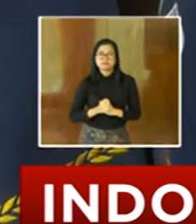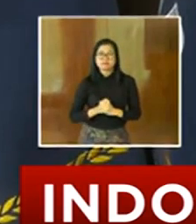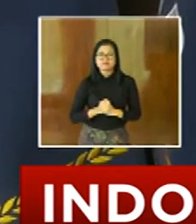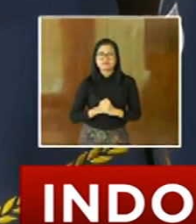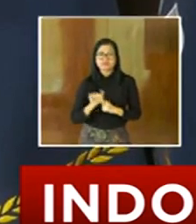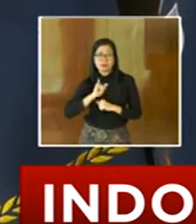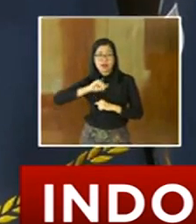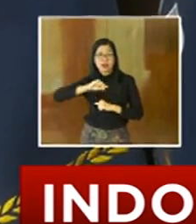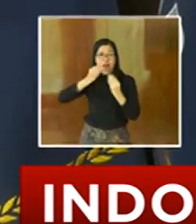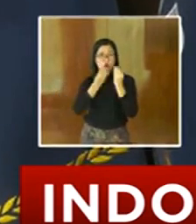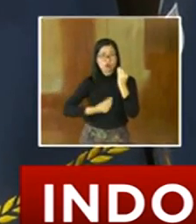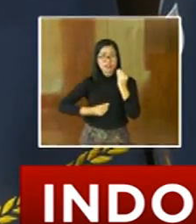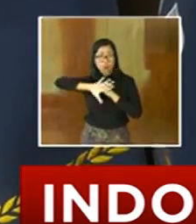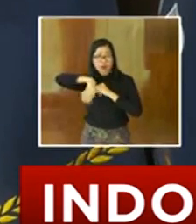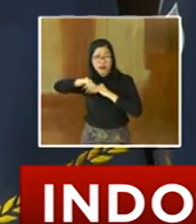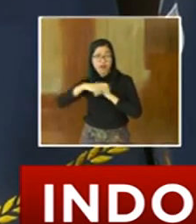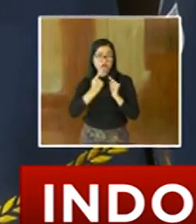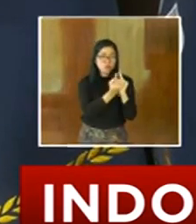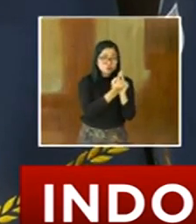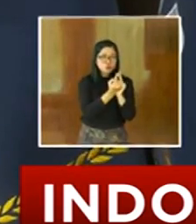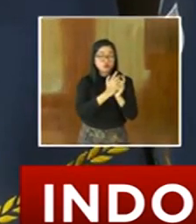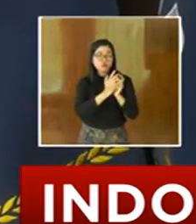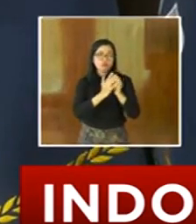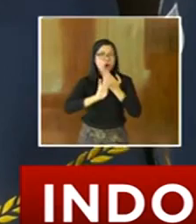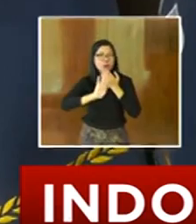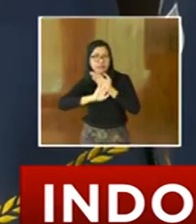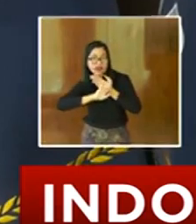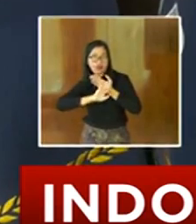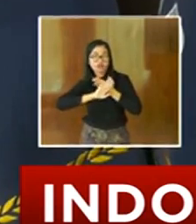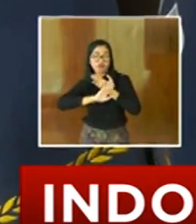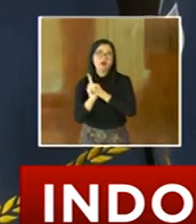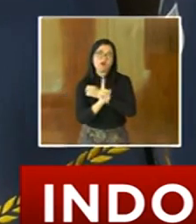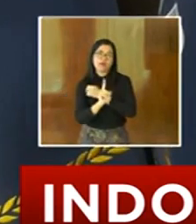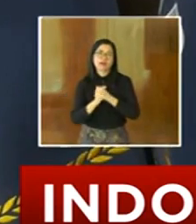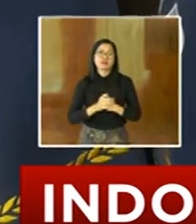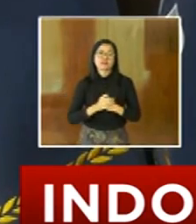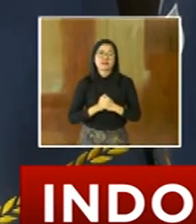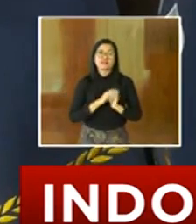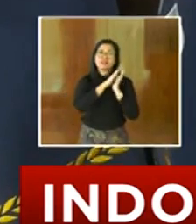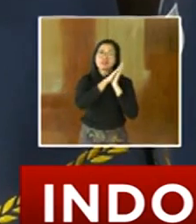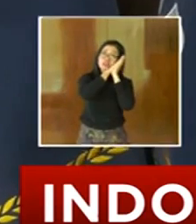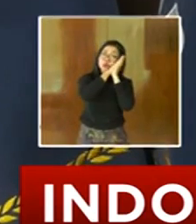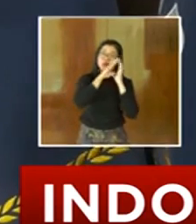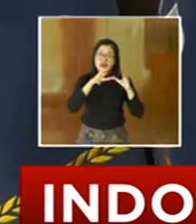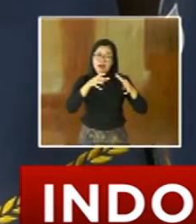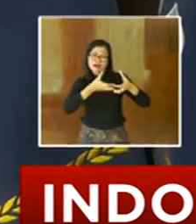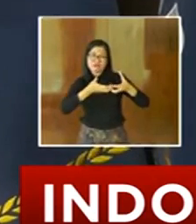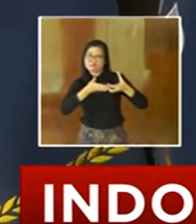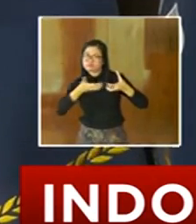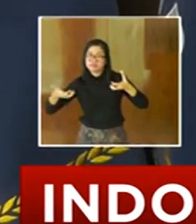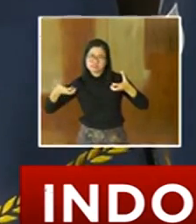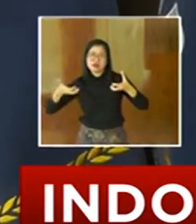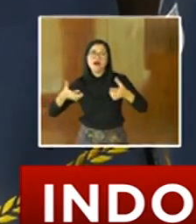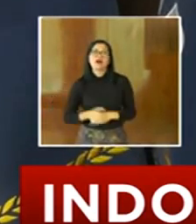anggota keluarga kalau memungkinkan bisa tidur dalam satu kamar Yang Tersendiri itu lebih